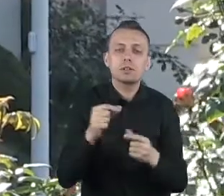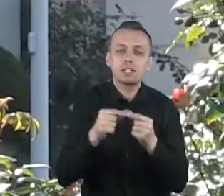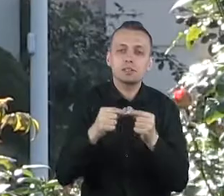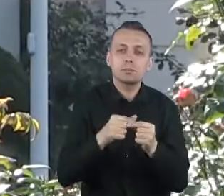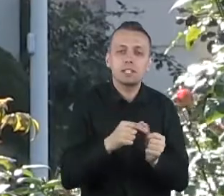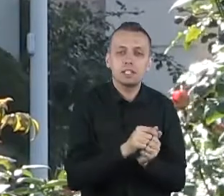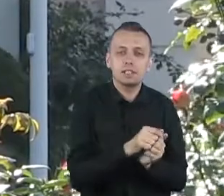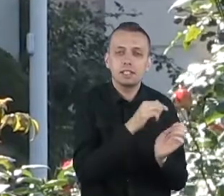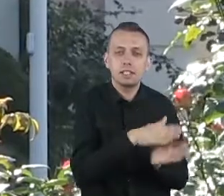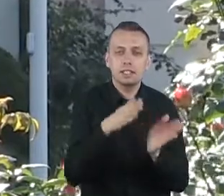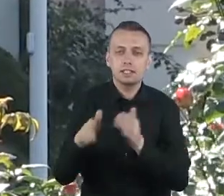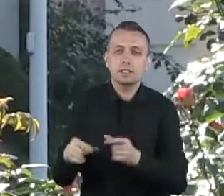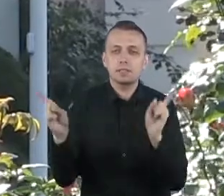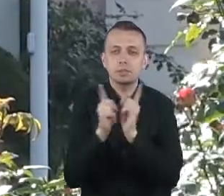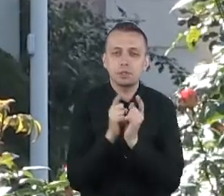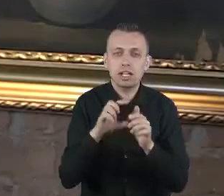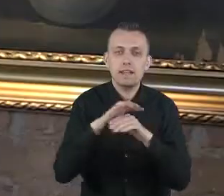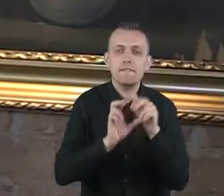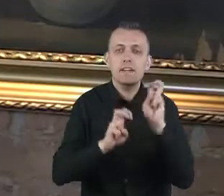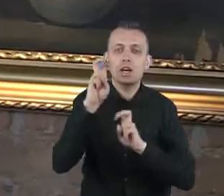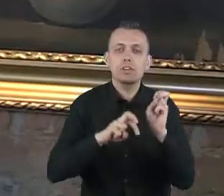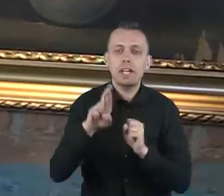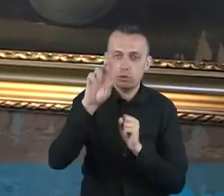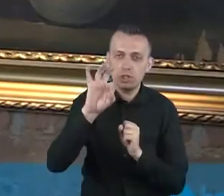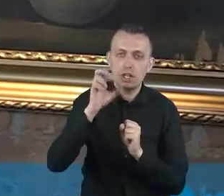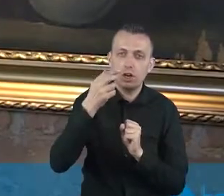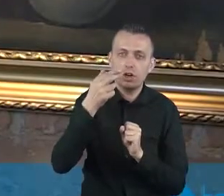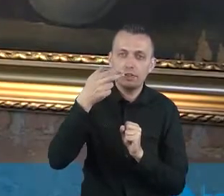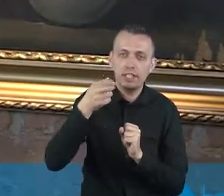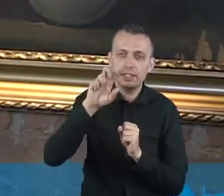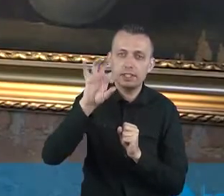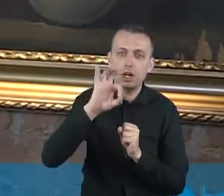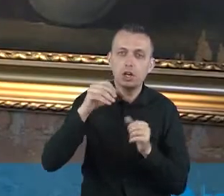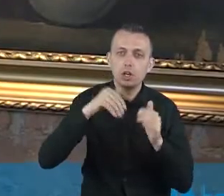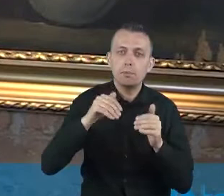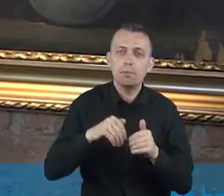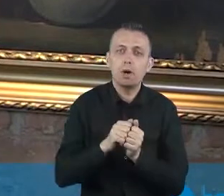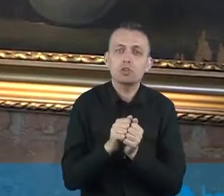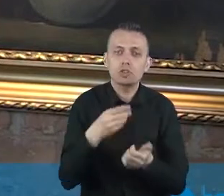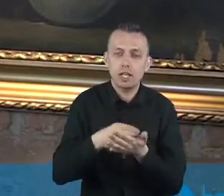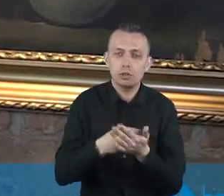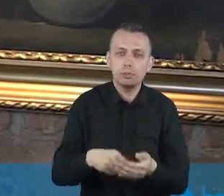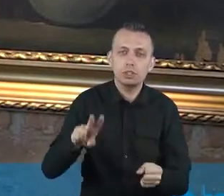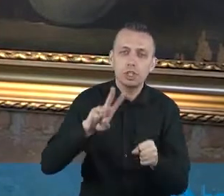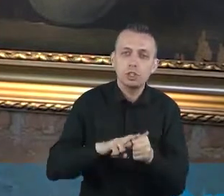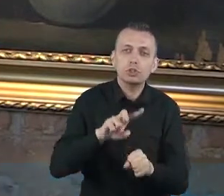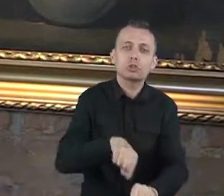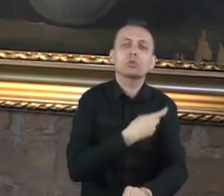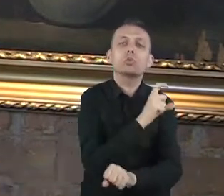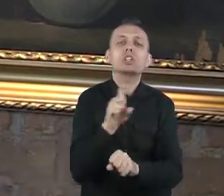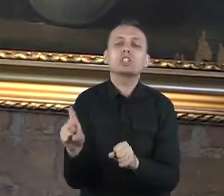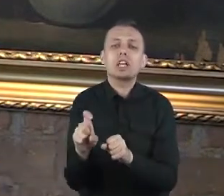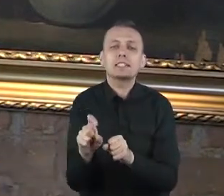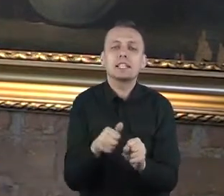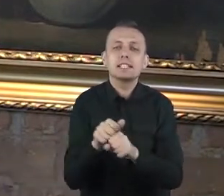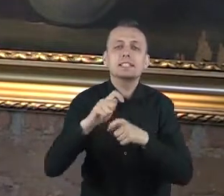kolejne muzyczne spotkania będą dostępne w hotelu Rondo. Już dłuższy czas jesteśmy związani z bluesem i jazzem, więc